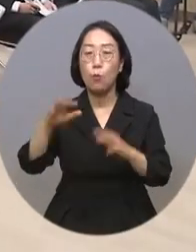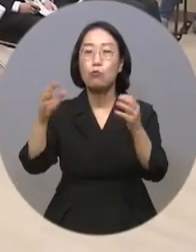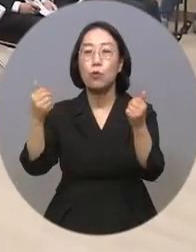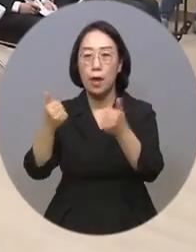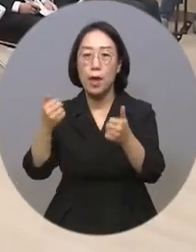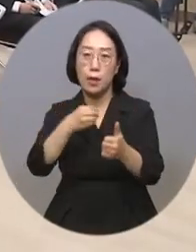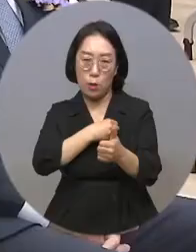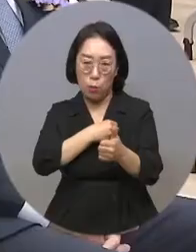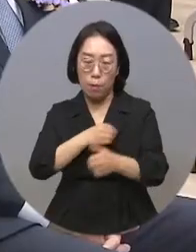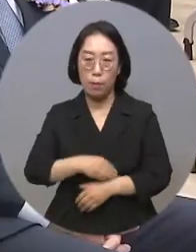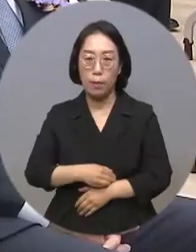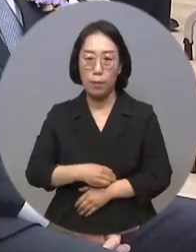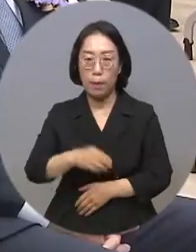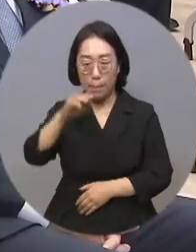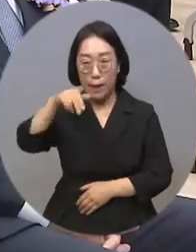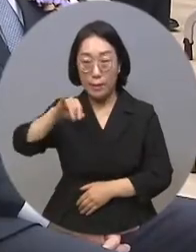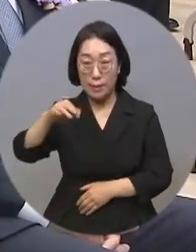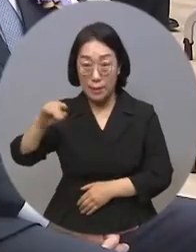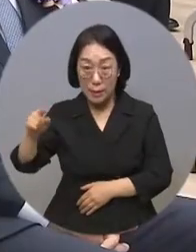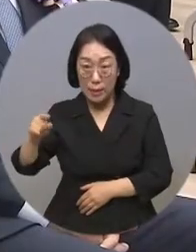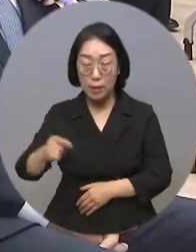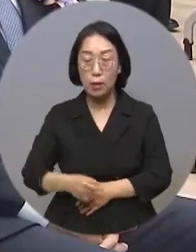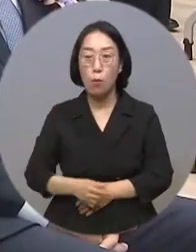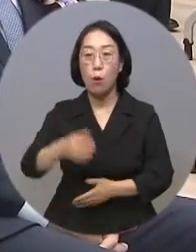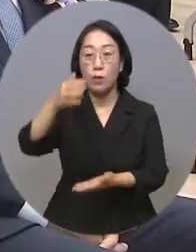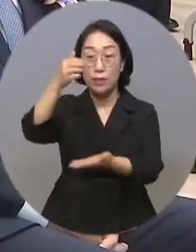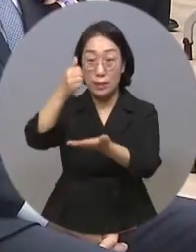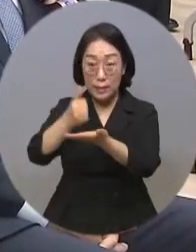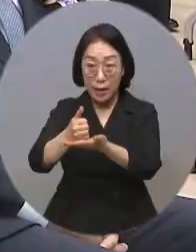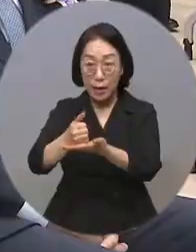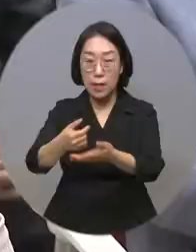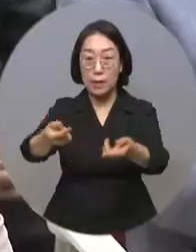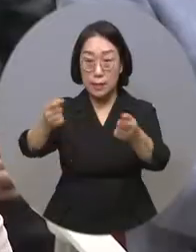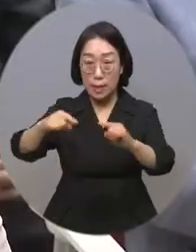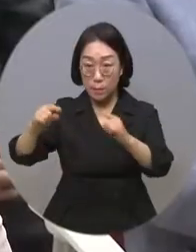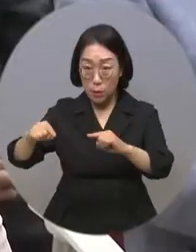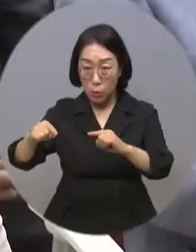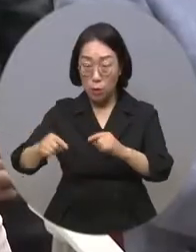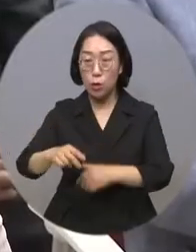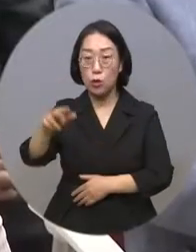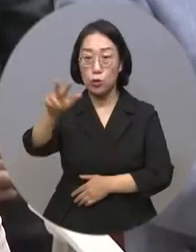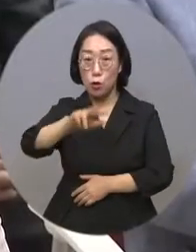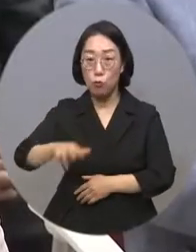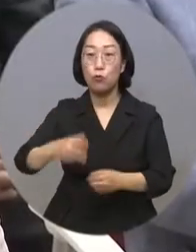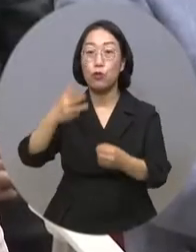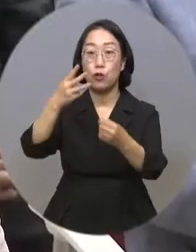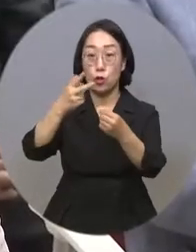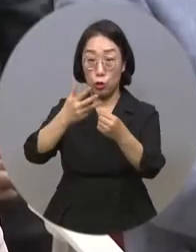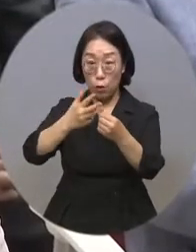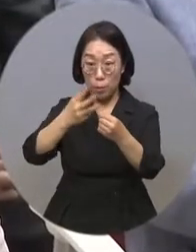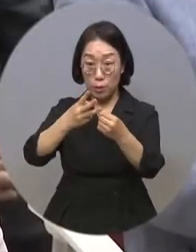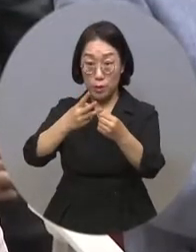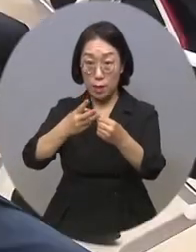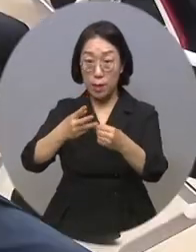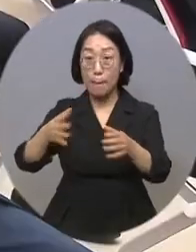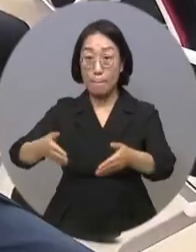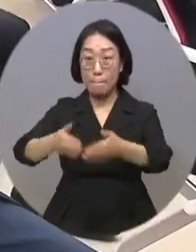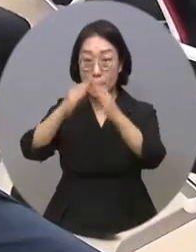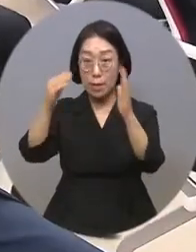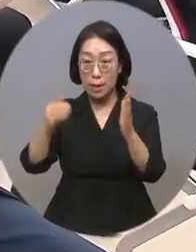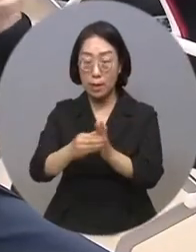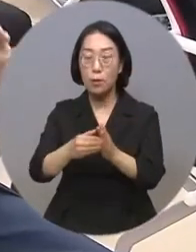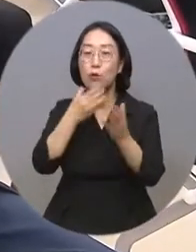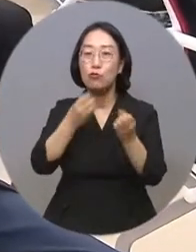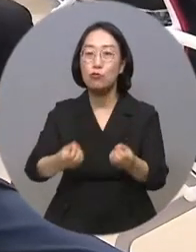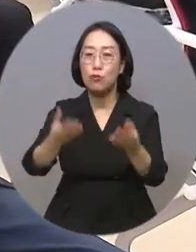박진기 전주 보훈요양원장 등이 참석해 전국 보훈요양원 중 8번째 지어진 전주 보훈요양원을 함께